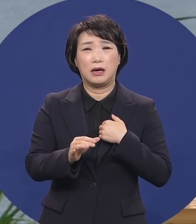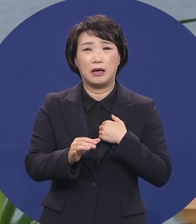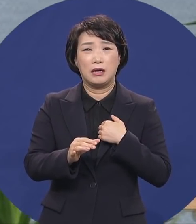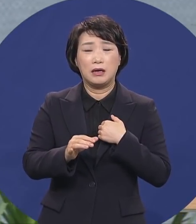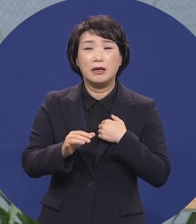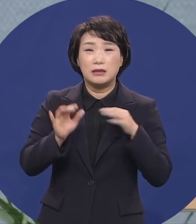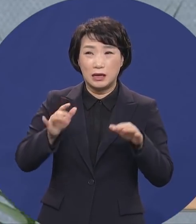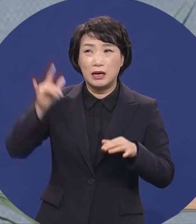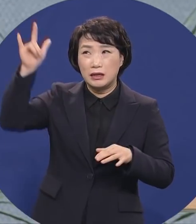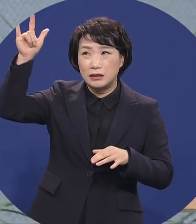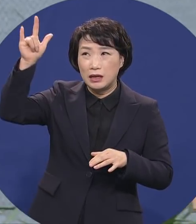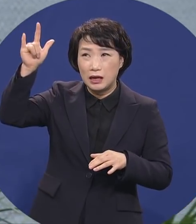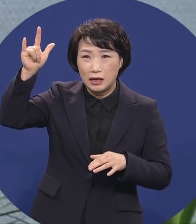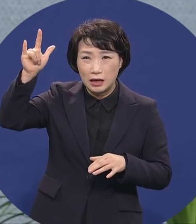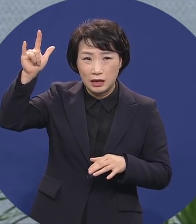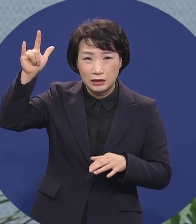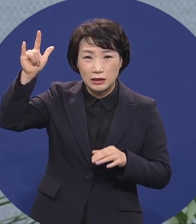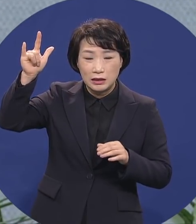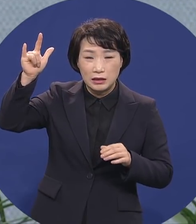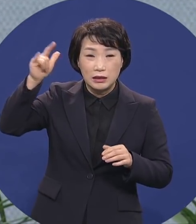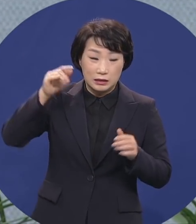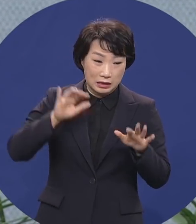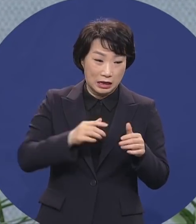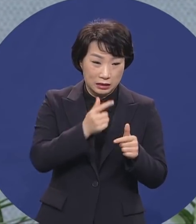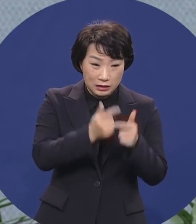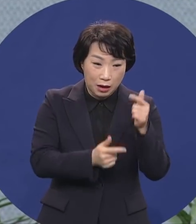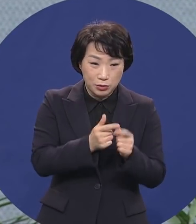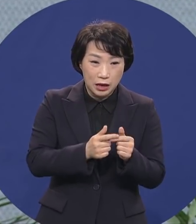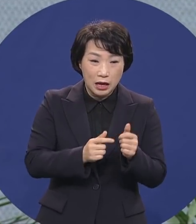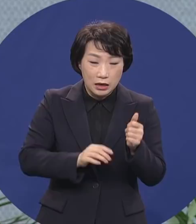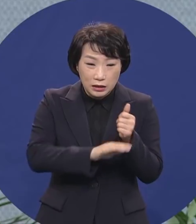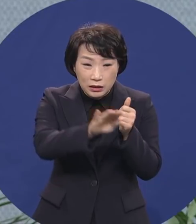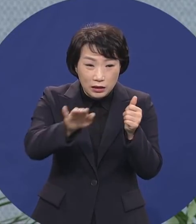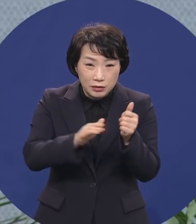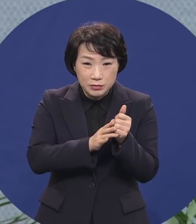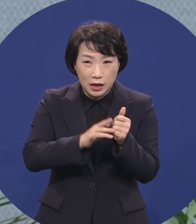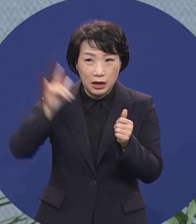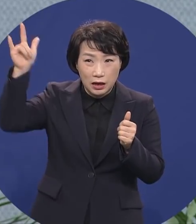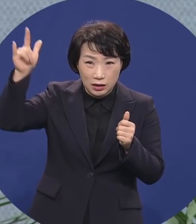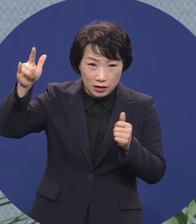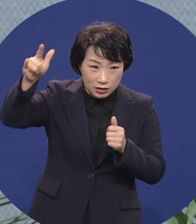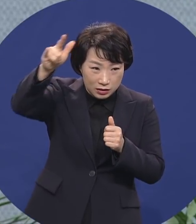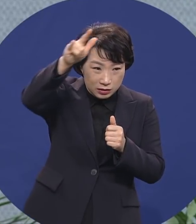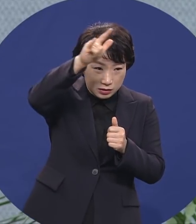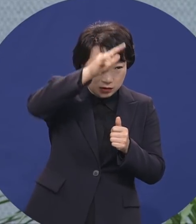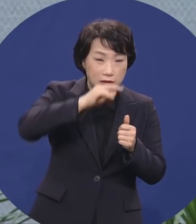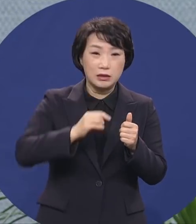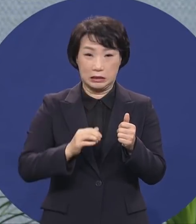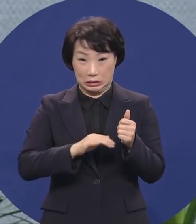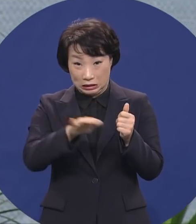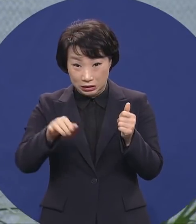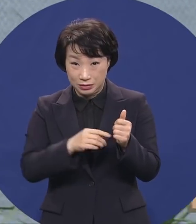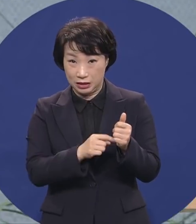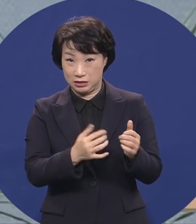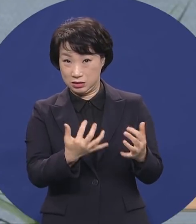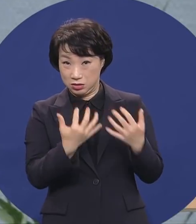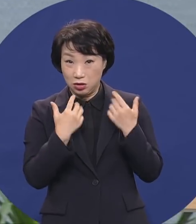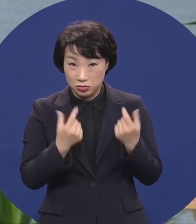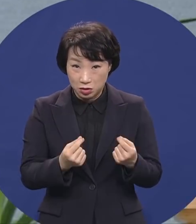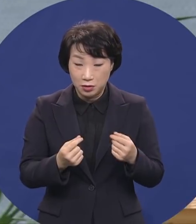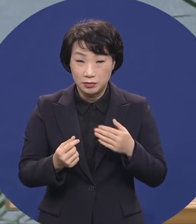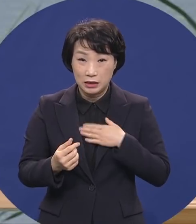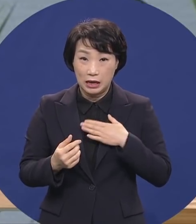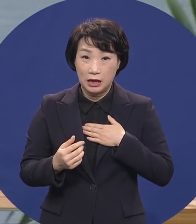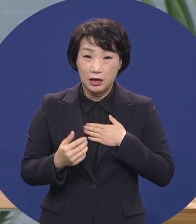태양이 움직일 때 나무의 그림자가 나를 덮치듯 어느 순간에 나는 육체라고